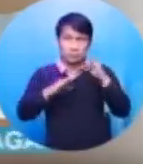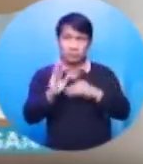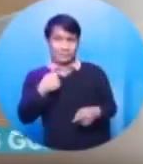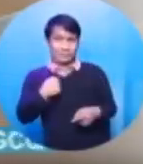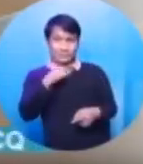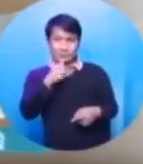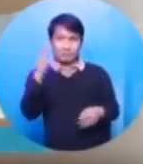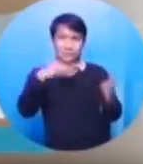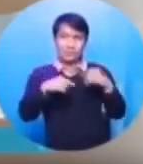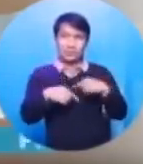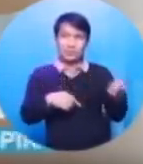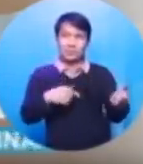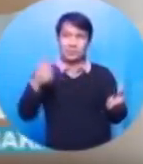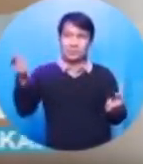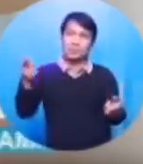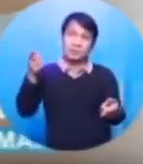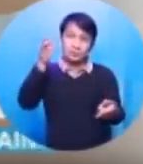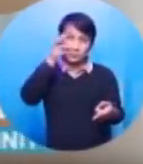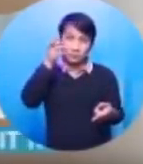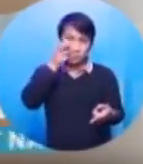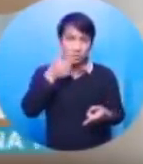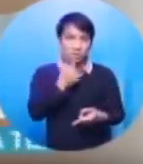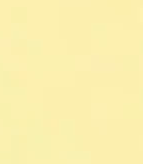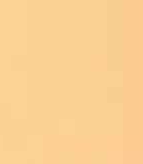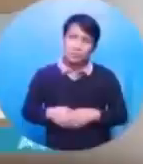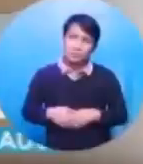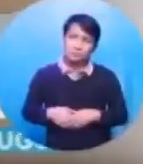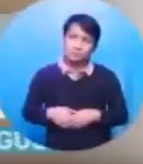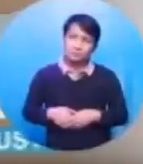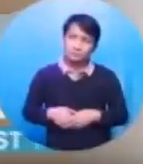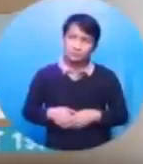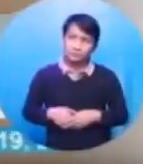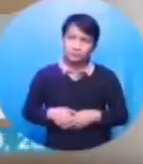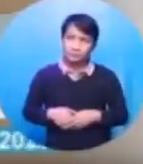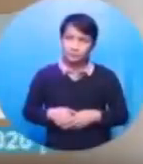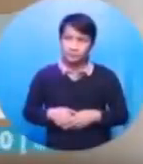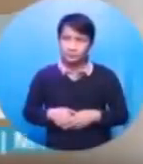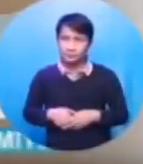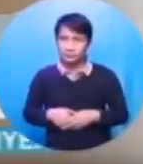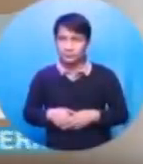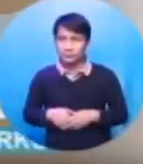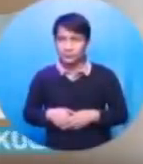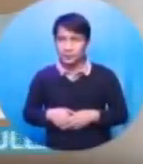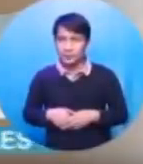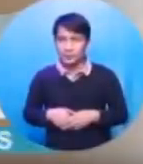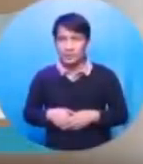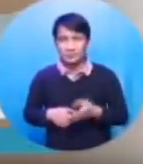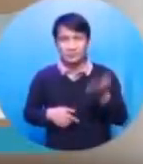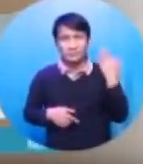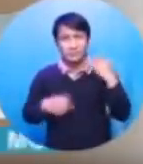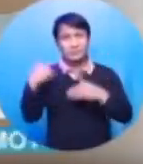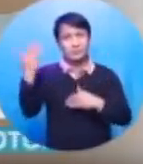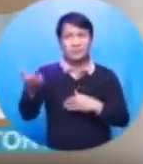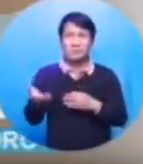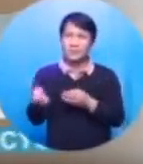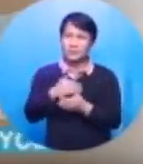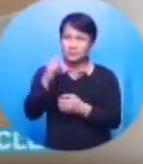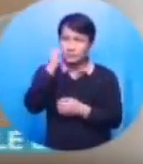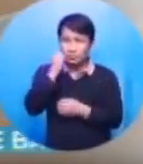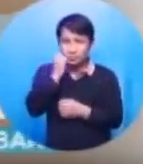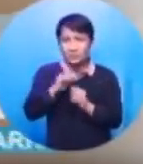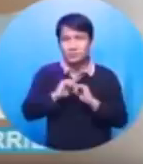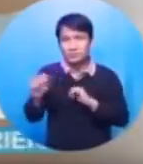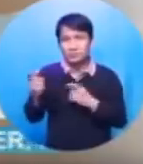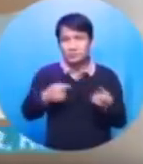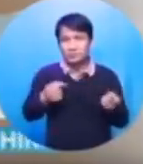Mausap ko yung dalawa. Sir. Regina, kausapin mo si Joanne. Usap kayo, ma'am. Nag-usap na po kami, sir. Noon pa ho yan. Dahil lagi ho niyang ginagawa sa